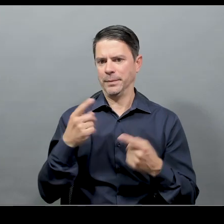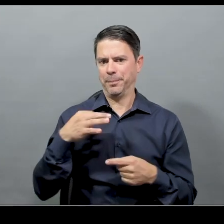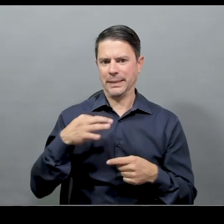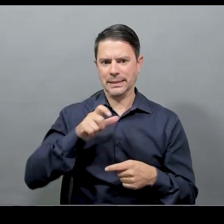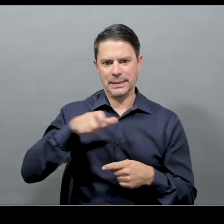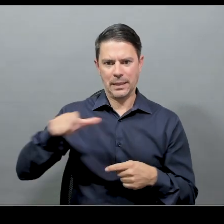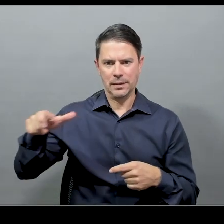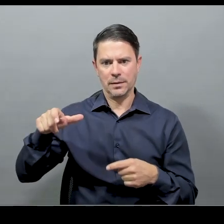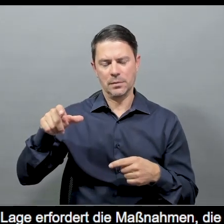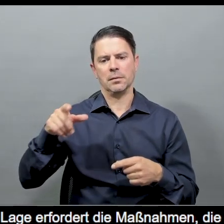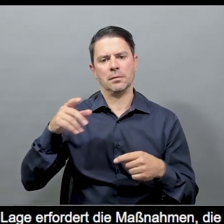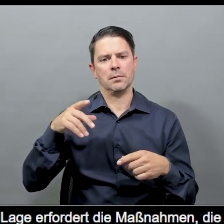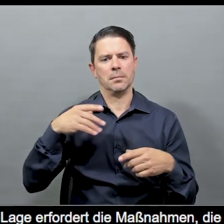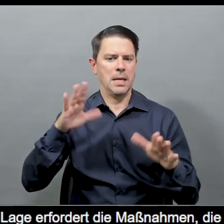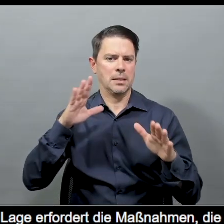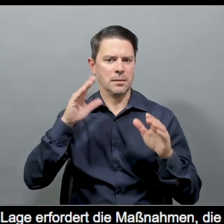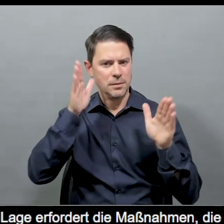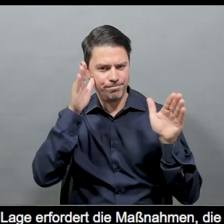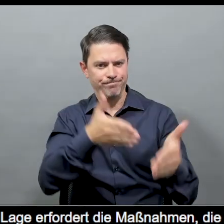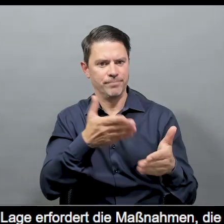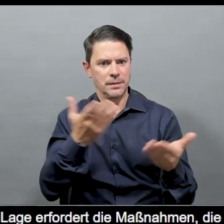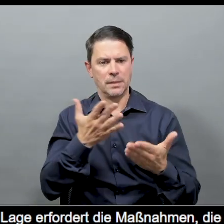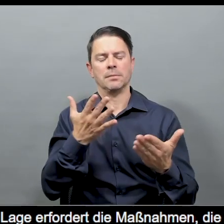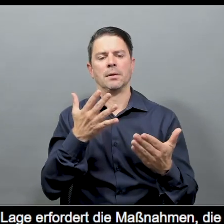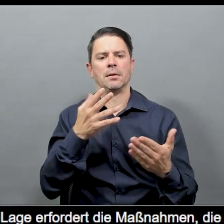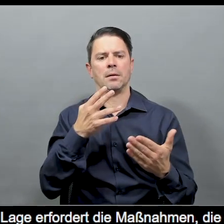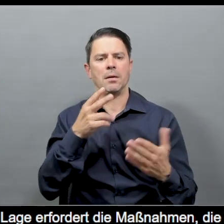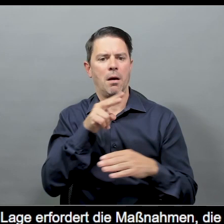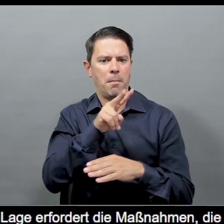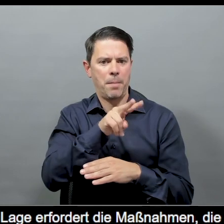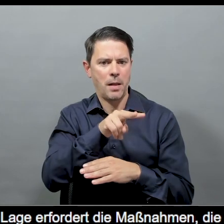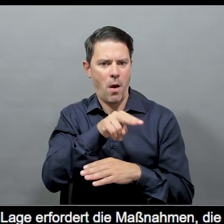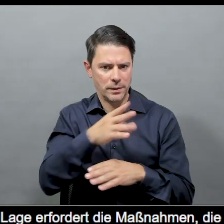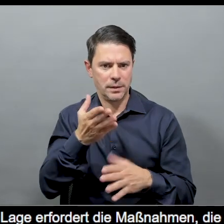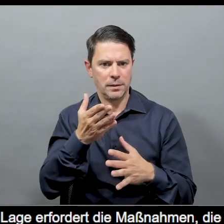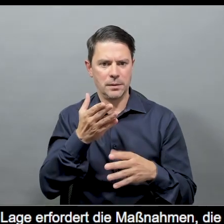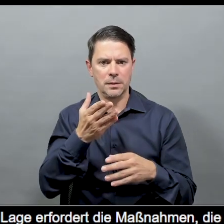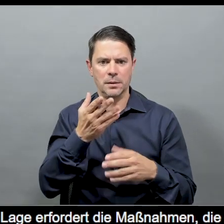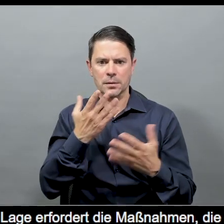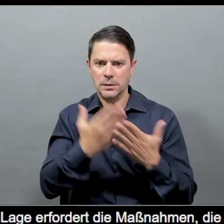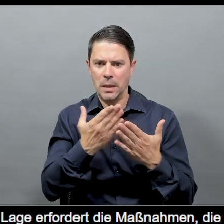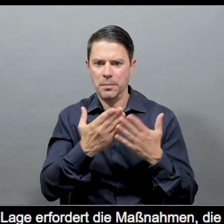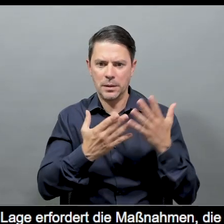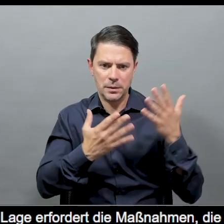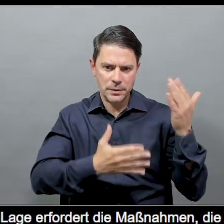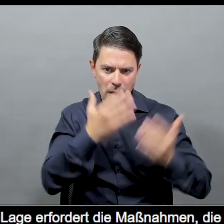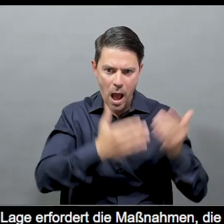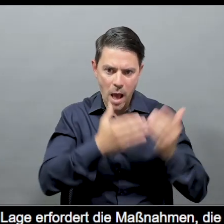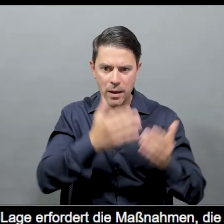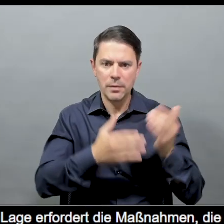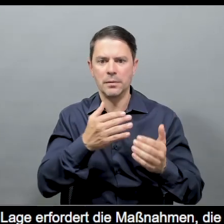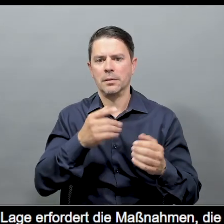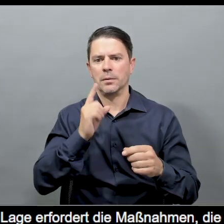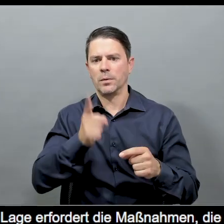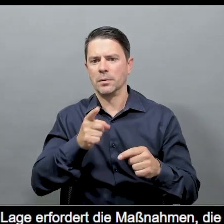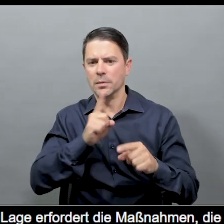auch schon gemacht hat. Also ein möglichst genaues Betrachten der tatsächlichen Zahlen, der Hospitalisierung. Und die ist eben momentan